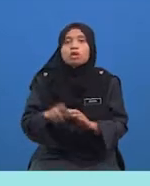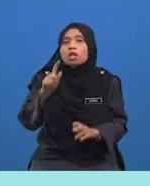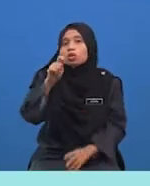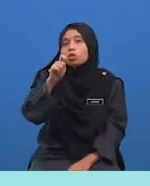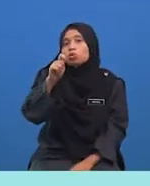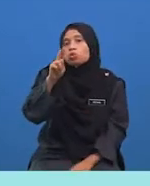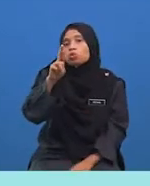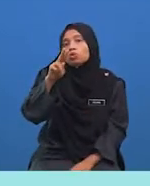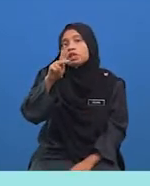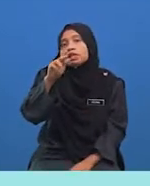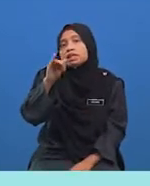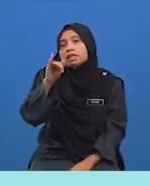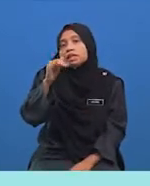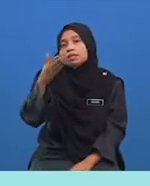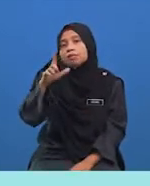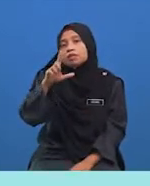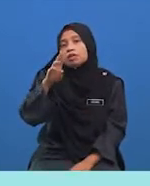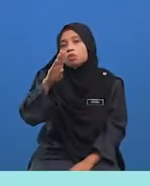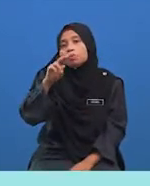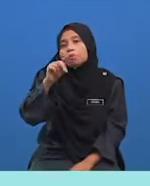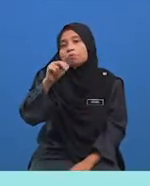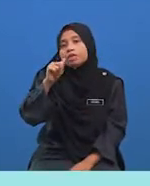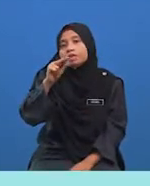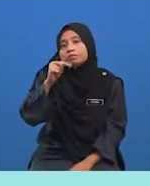Turki, Lebanon, Syria.